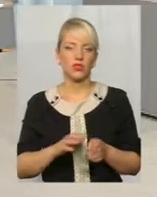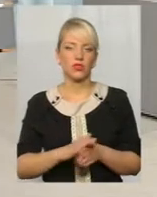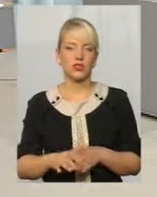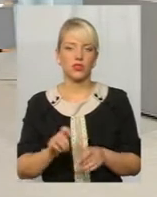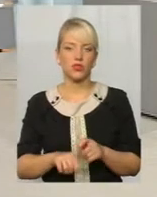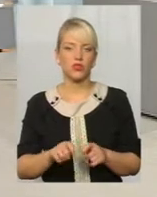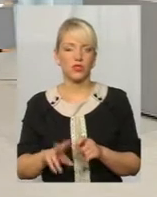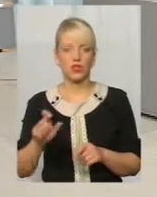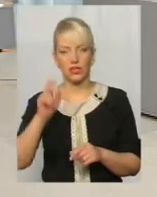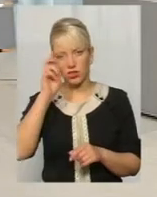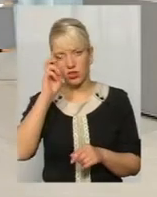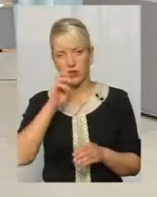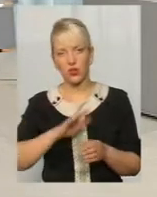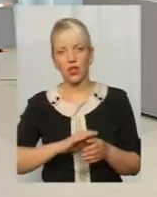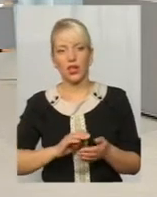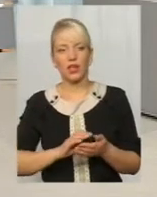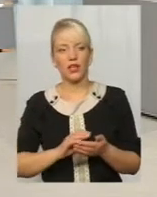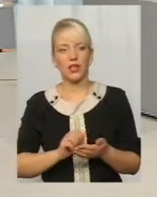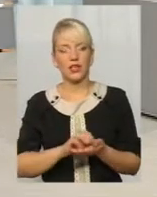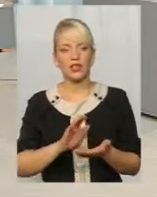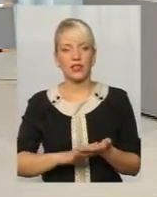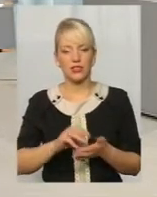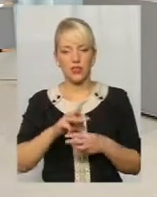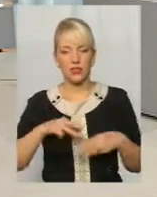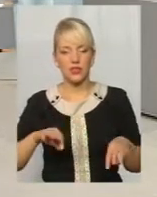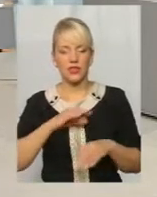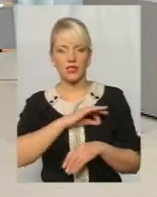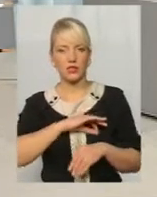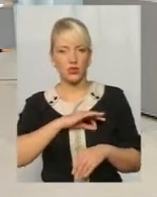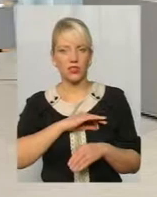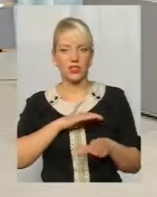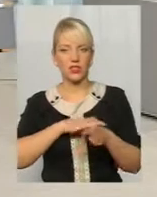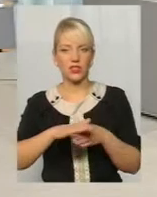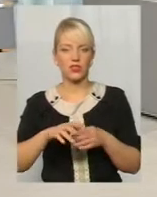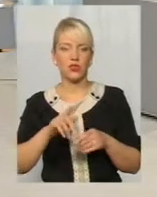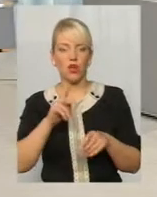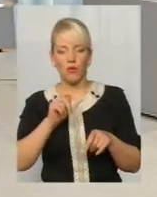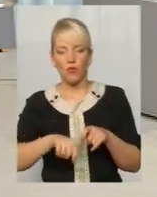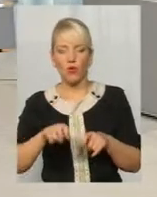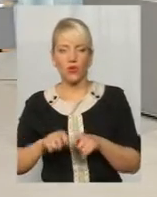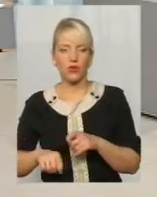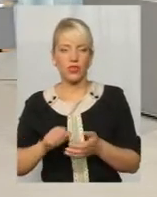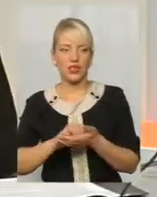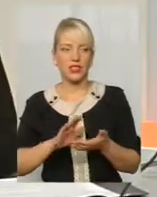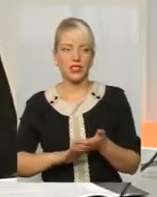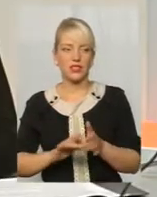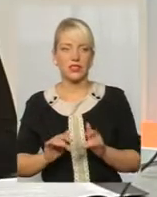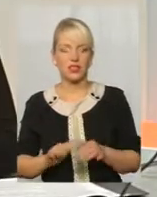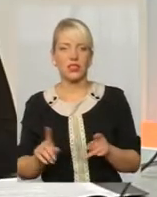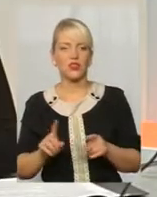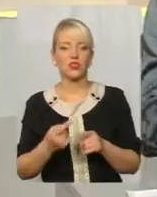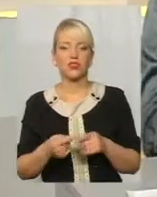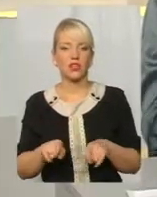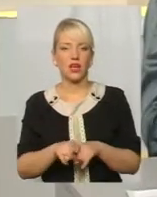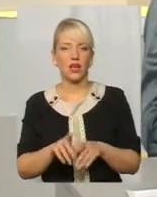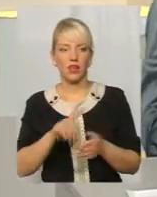за державною реєстрацією. Міністерство юстиції здійснює моніторинг реєстраційних дій. Угу. А що це таке?